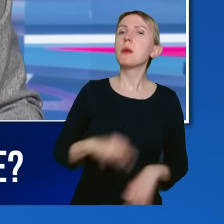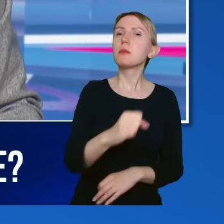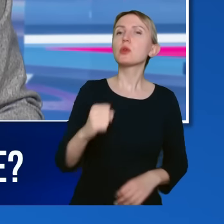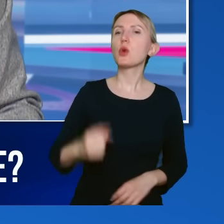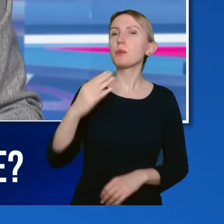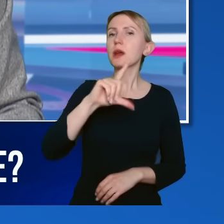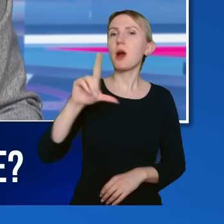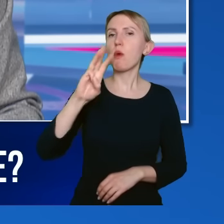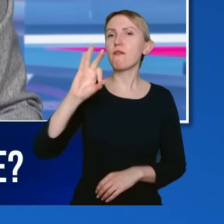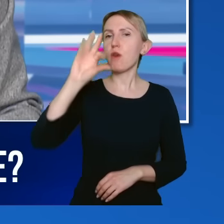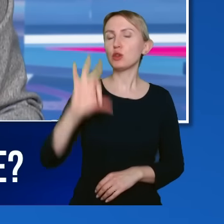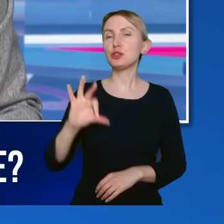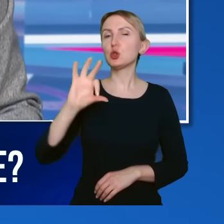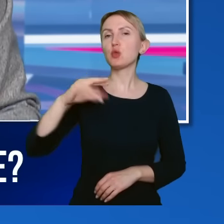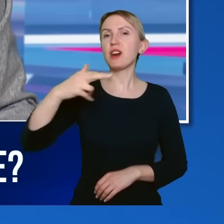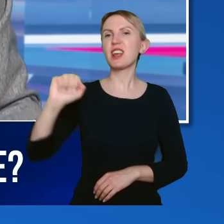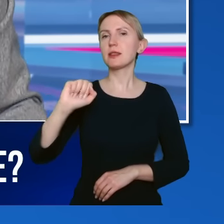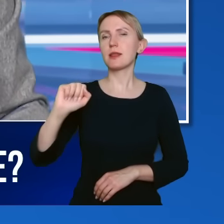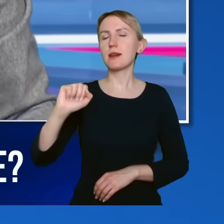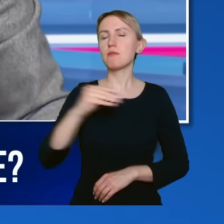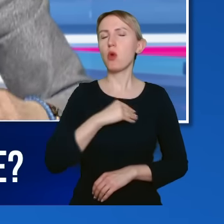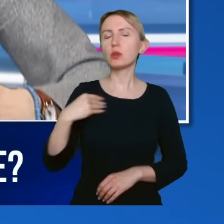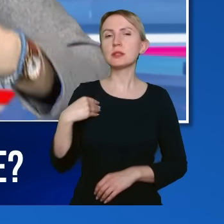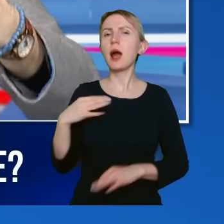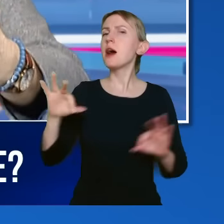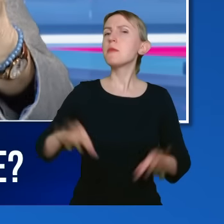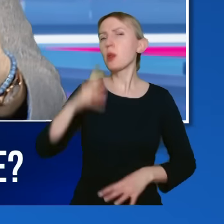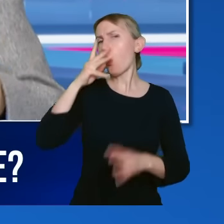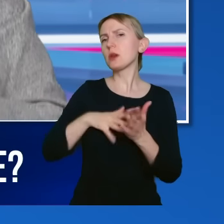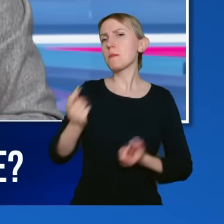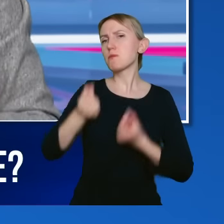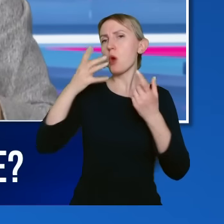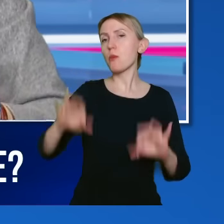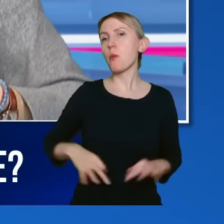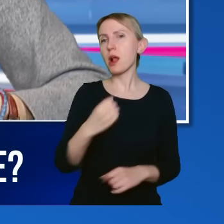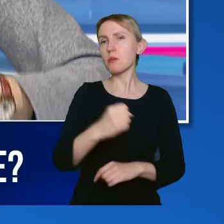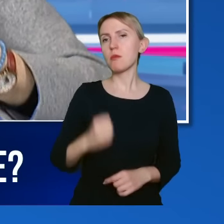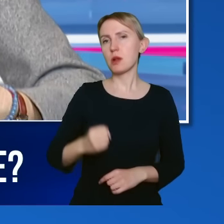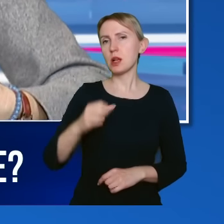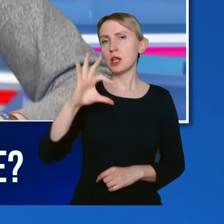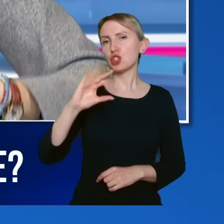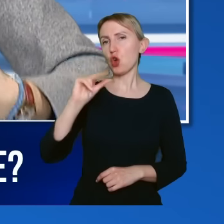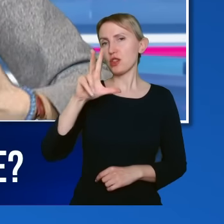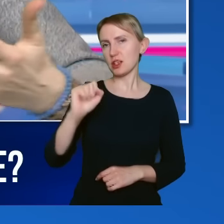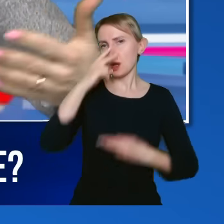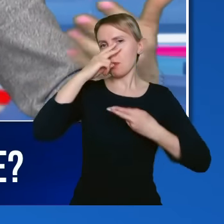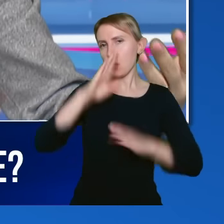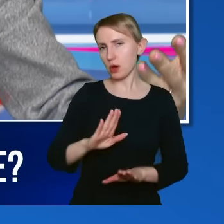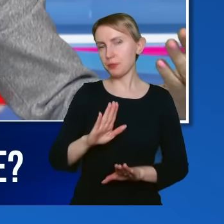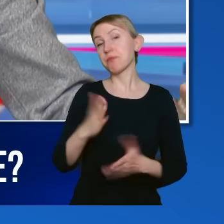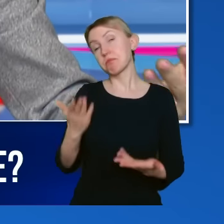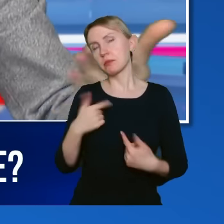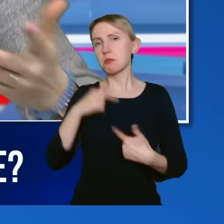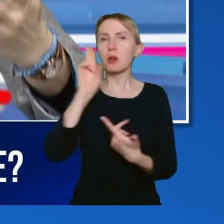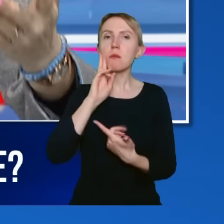pan poseł Michał Woś, suwerennej Polski. Panie pośle, jak pan ocenia tą koncepcję? Bo pan poseł Marcin Skonieczka przedstawił, rozumiem,